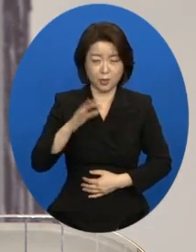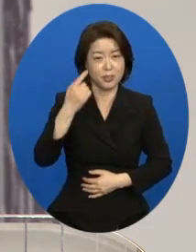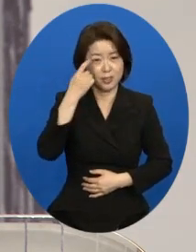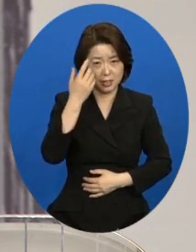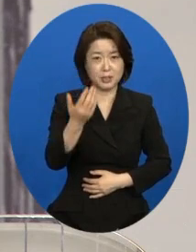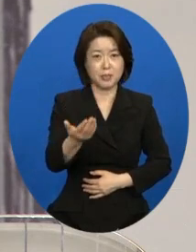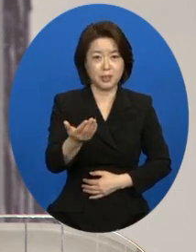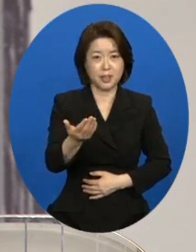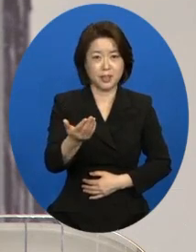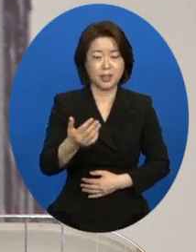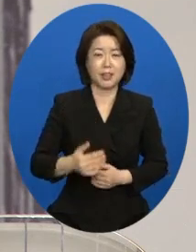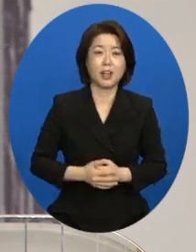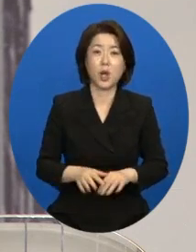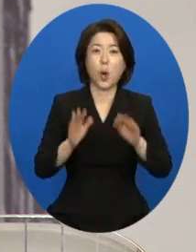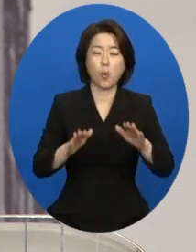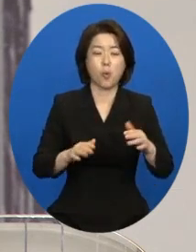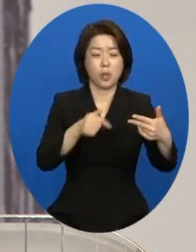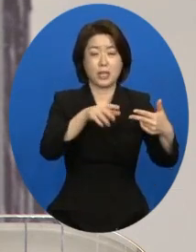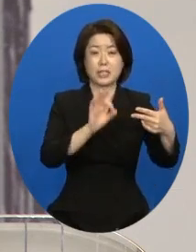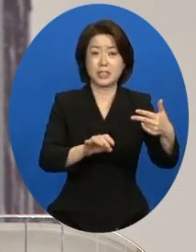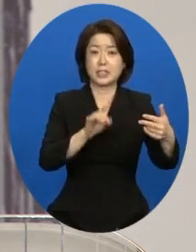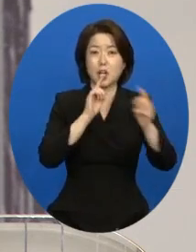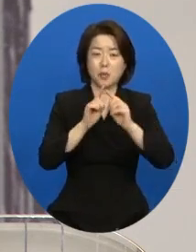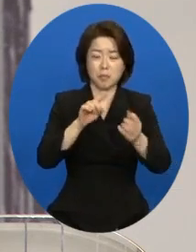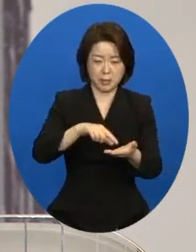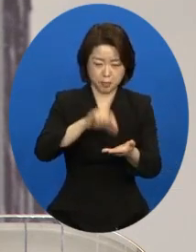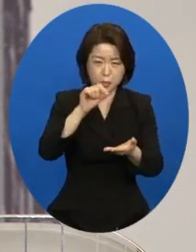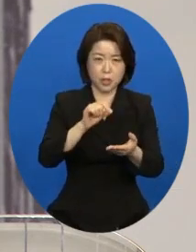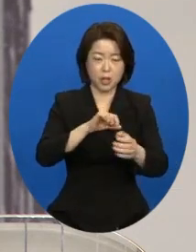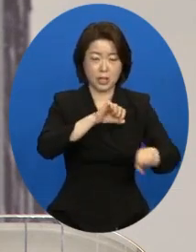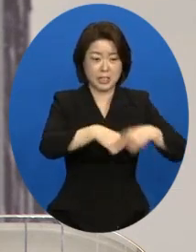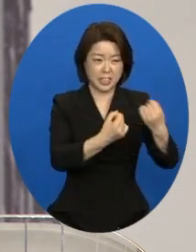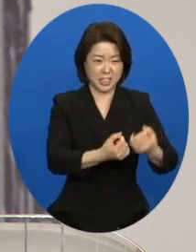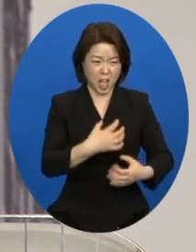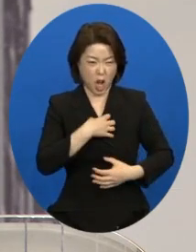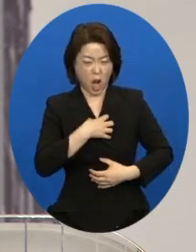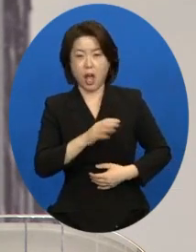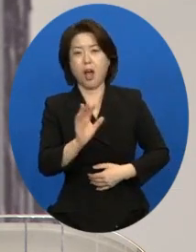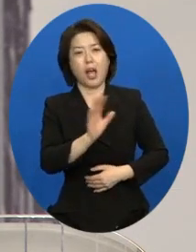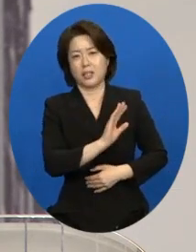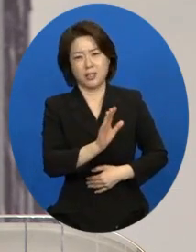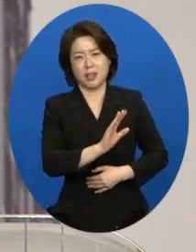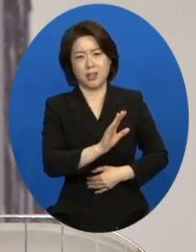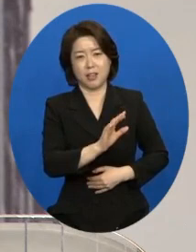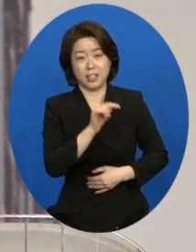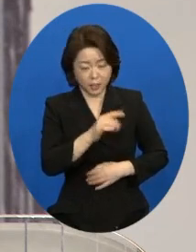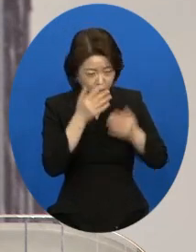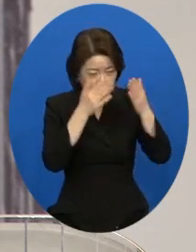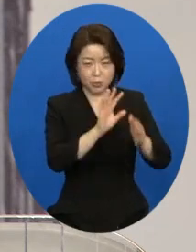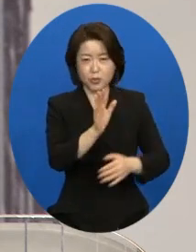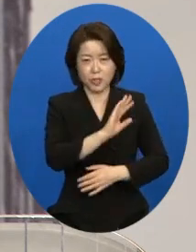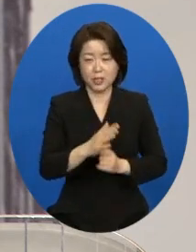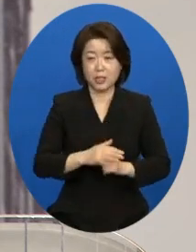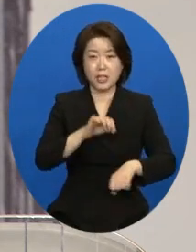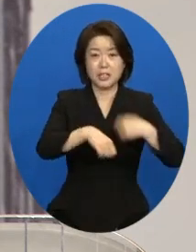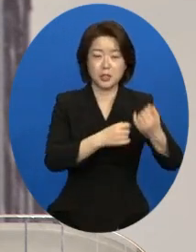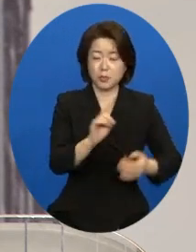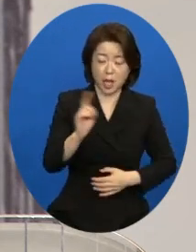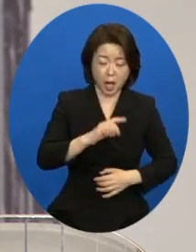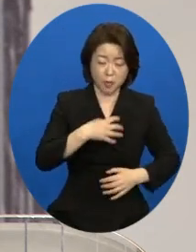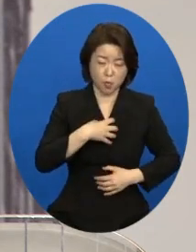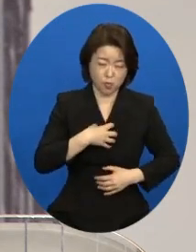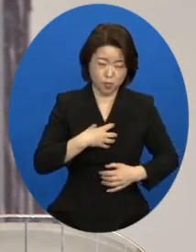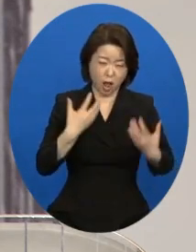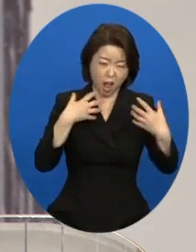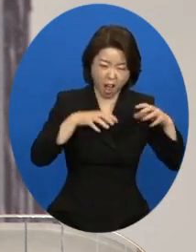되십니까? 오늘 이 7장 말씀의 핵심은 짐승이 얼마나 사나운가가 아닙니다. 짐승이 아무리